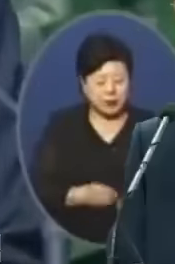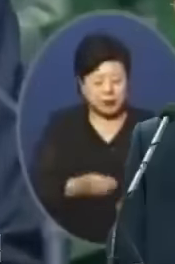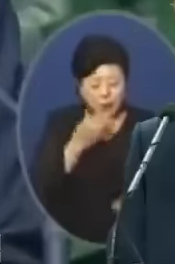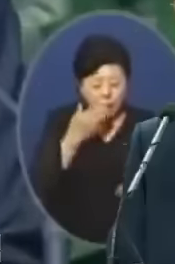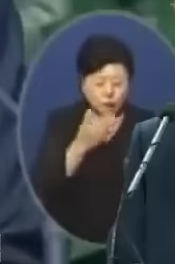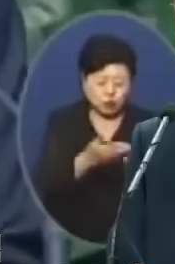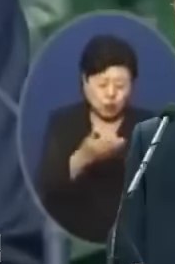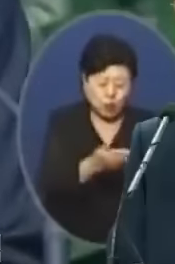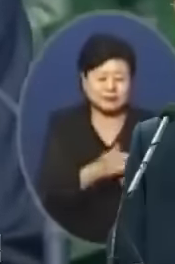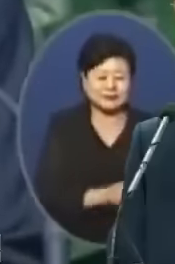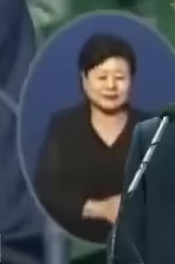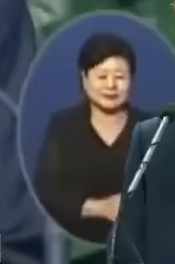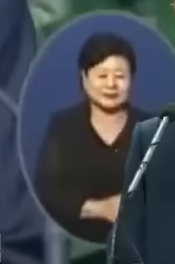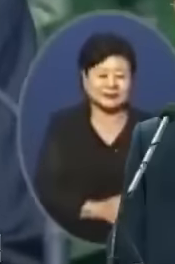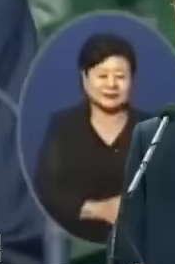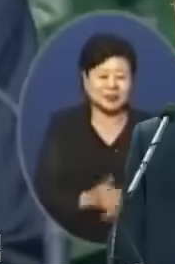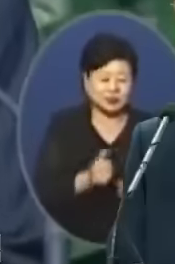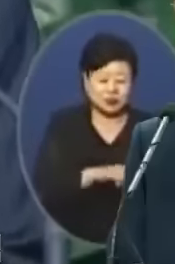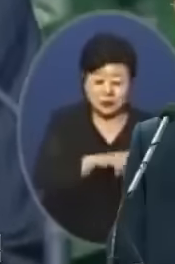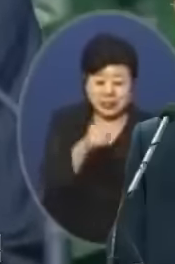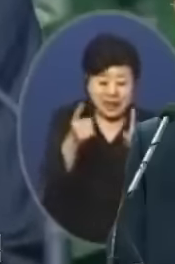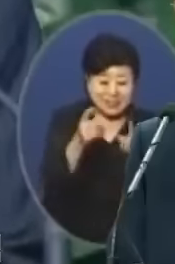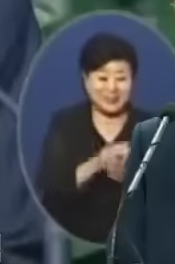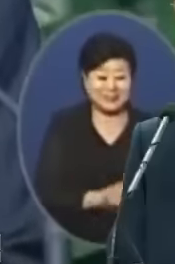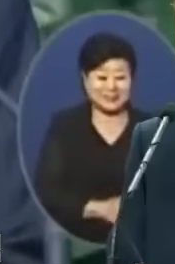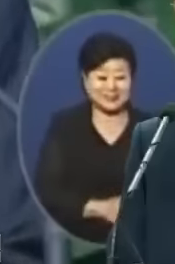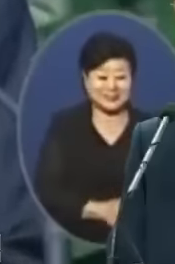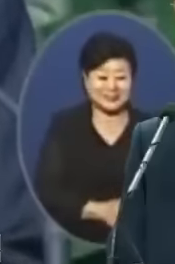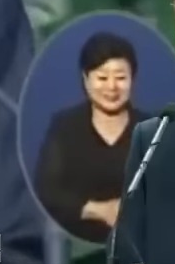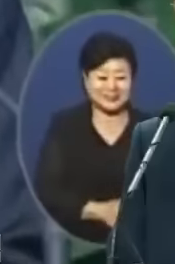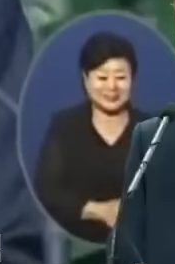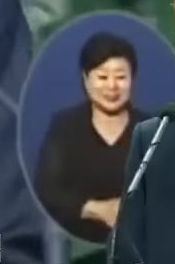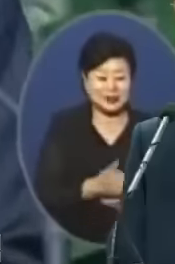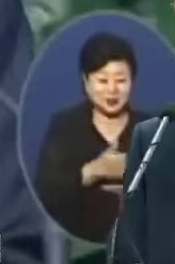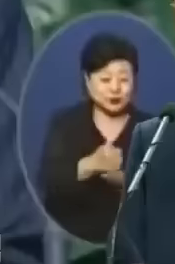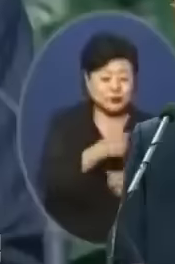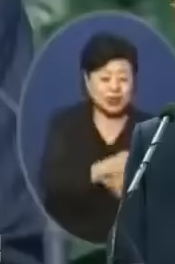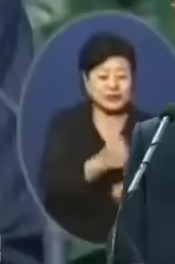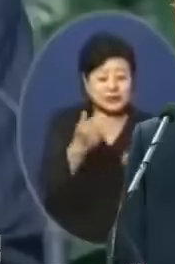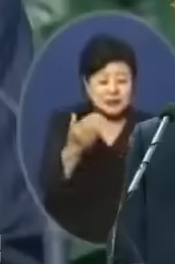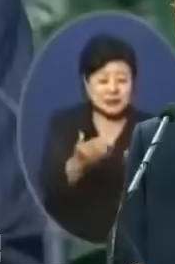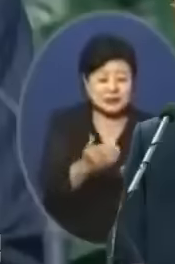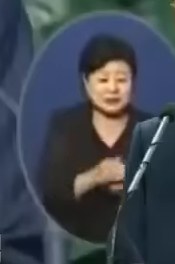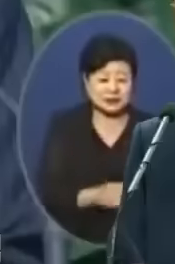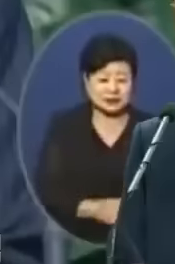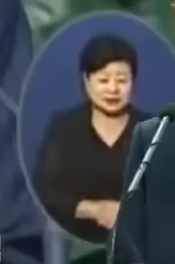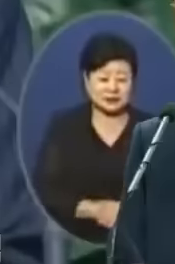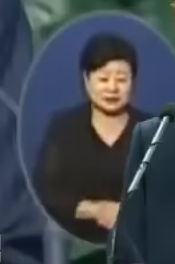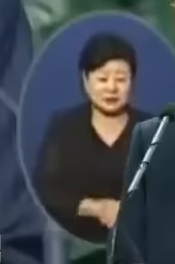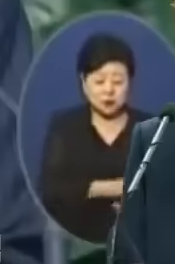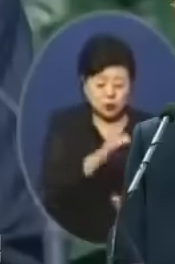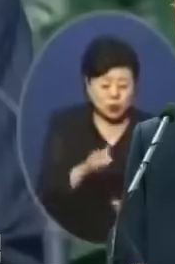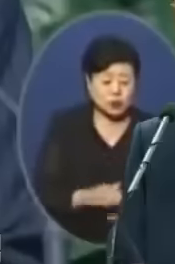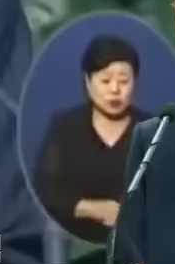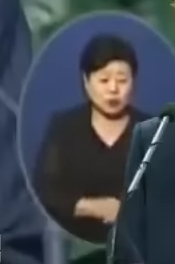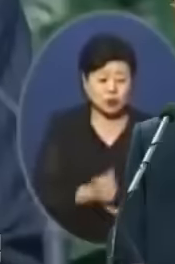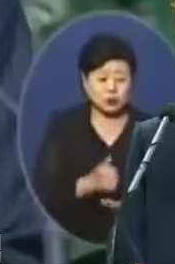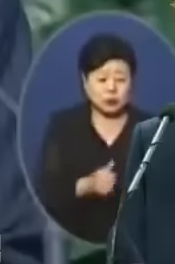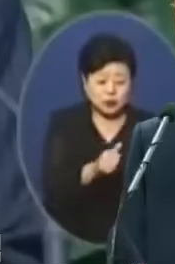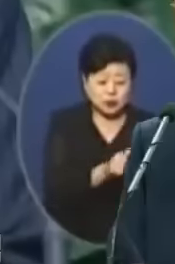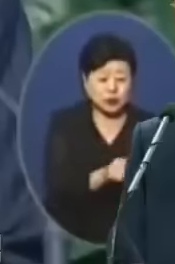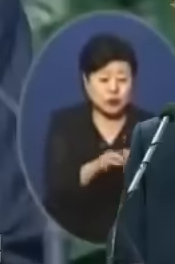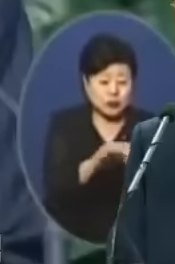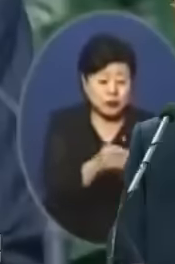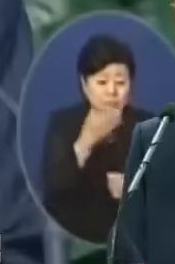자에게 먹이시고 심지어는 죽은 자도 살리셨습니다. 주님의 하신 구속의 일을 우리도 주님께